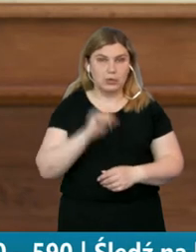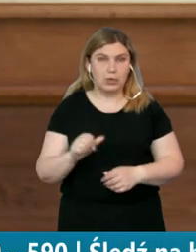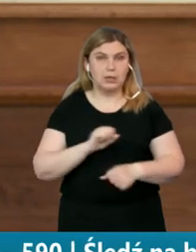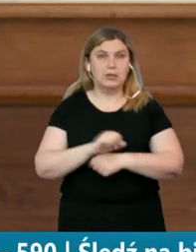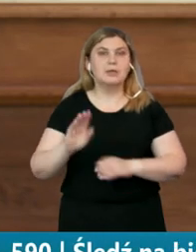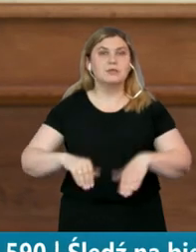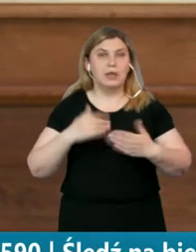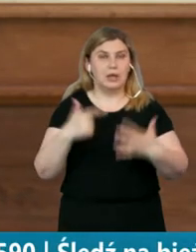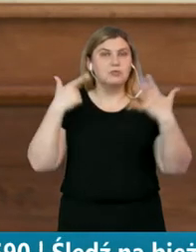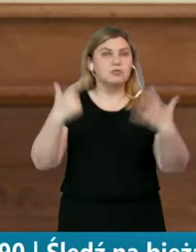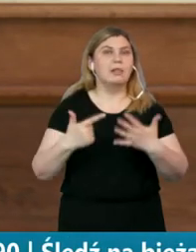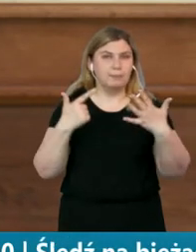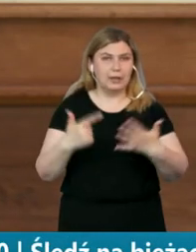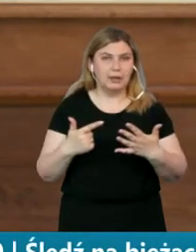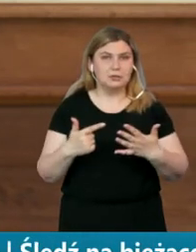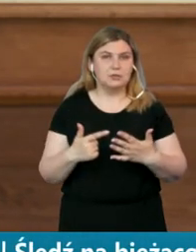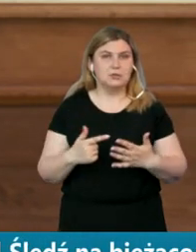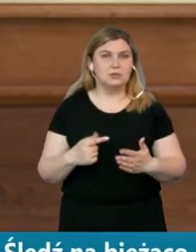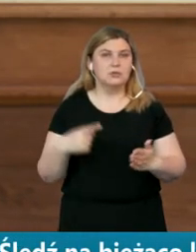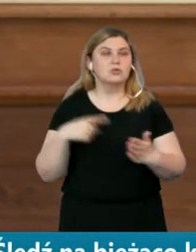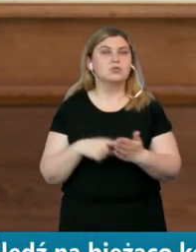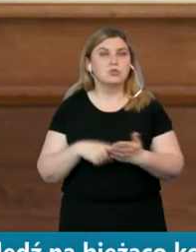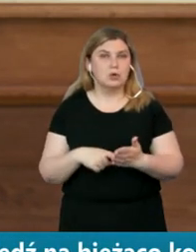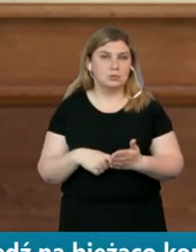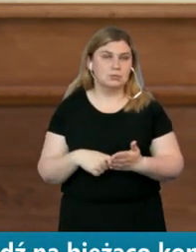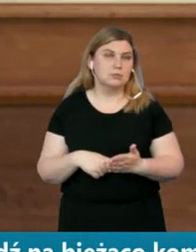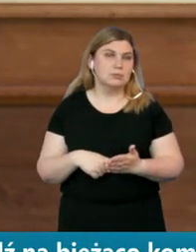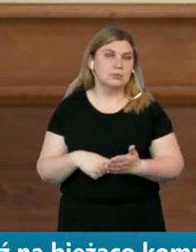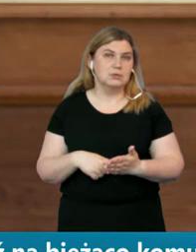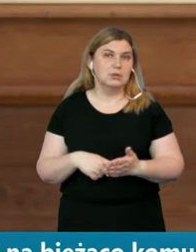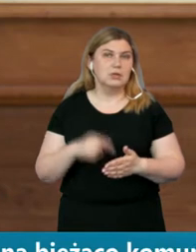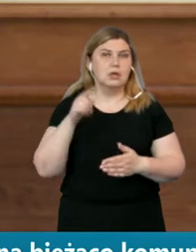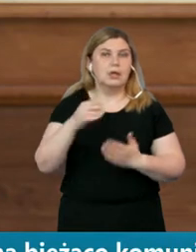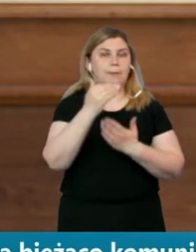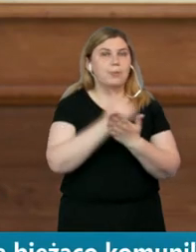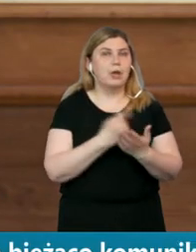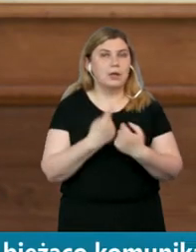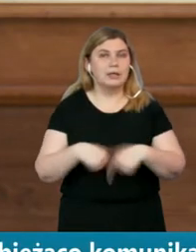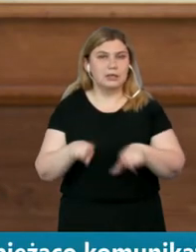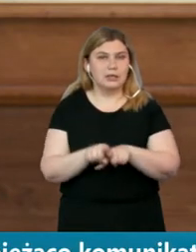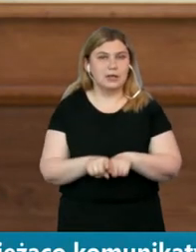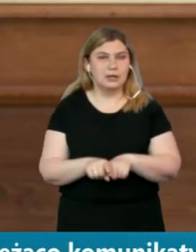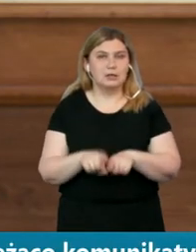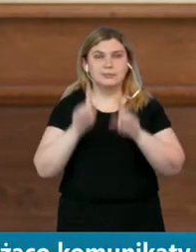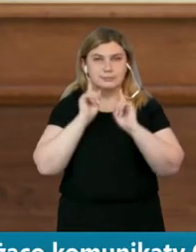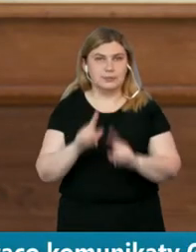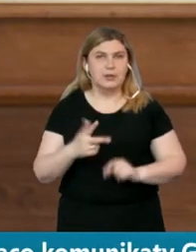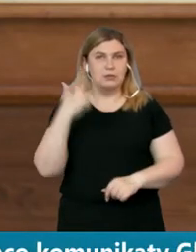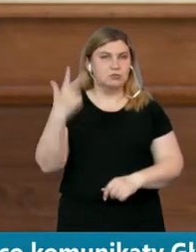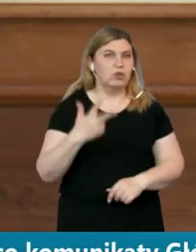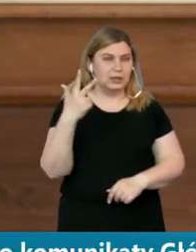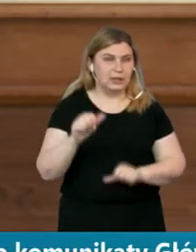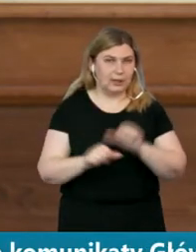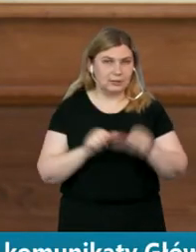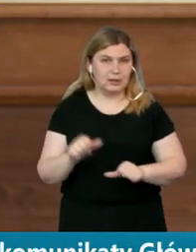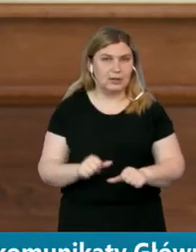przyznawane na okres 7-letni, to niestety te programy realizuje się w okresie realnie 3 lat. No